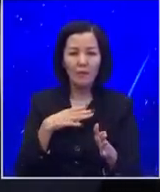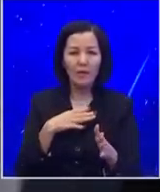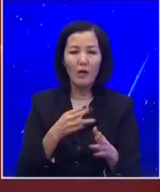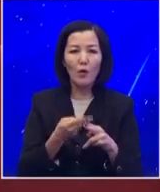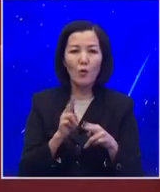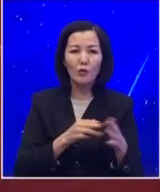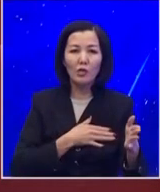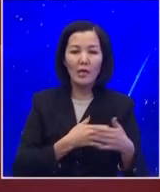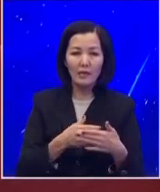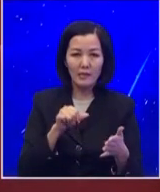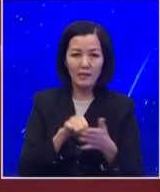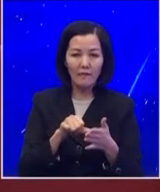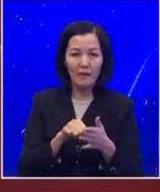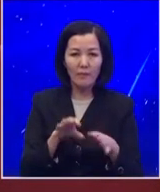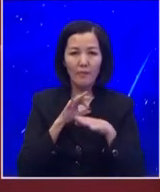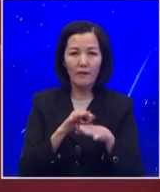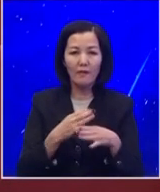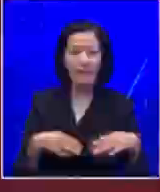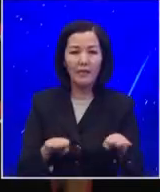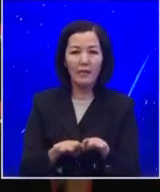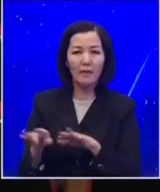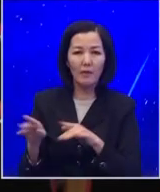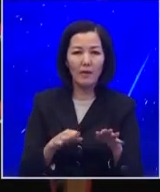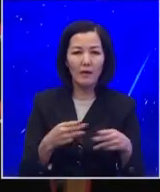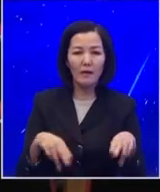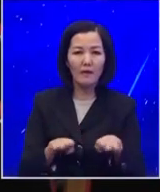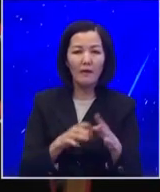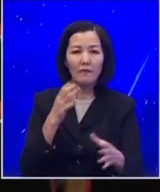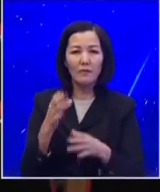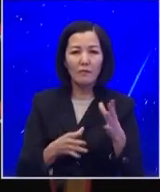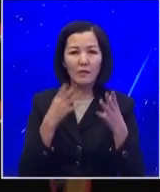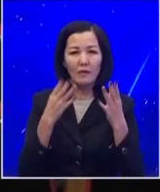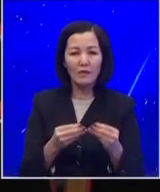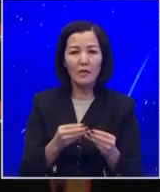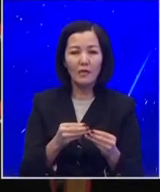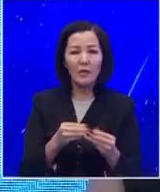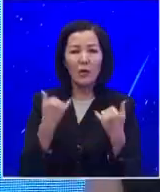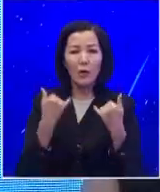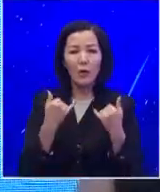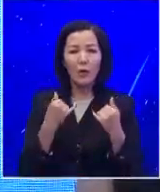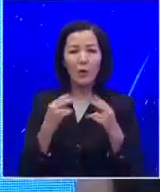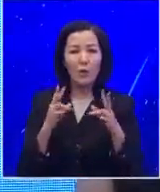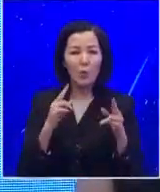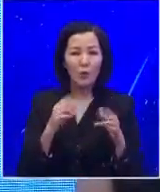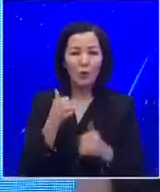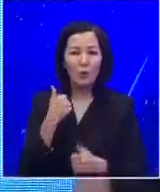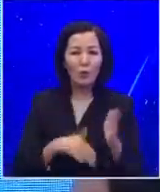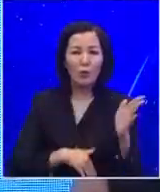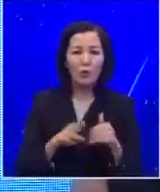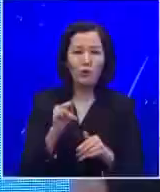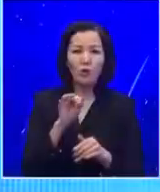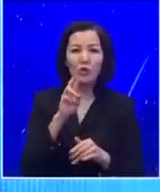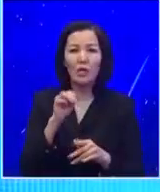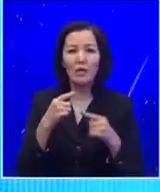объединения была весьма активной. Проведены такие мероприятия, как Всемирный день татарской кухни, конкурс на лучший